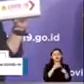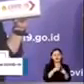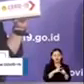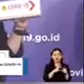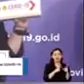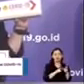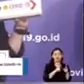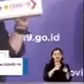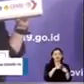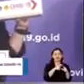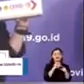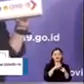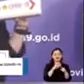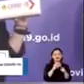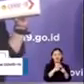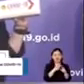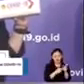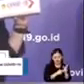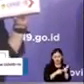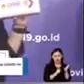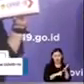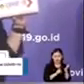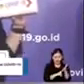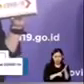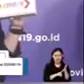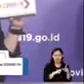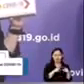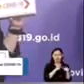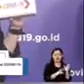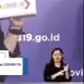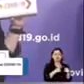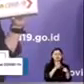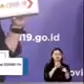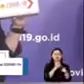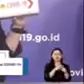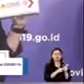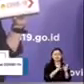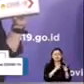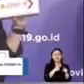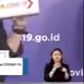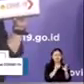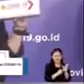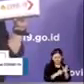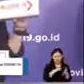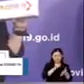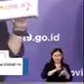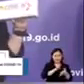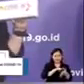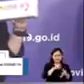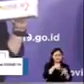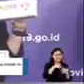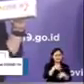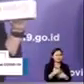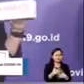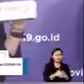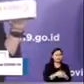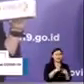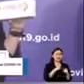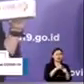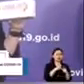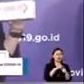klaritromisin yang keempat hidroksifin dan juga azitromisin dan yang kelima kombinasi antara hidroksi telur koin dan